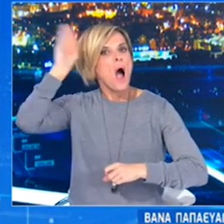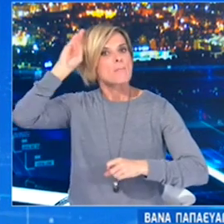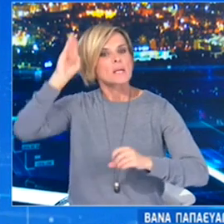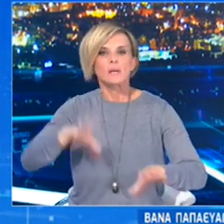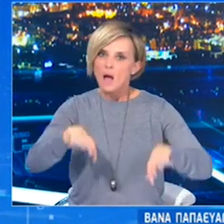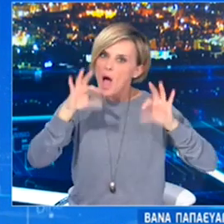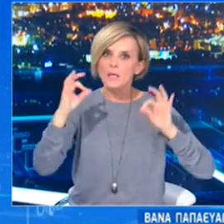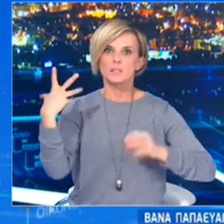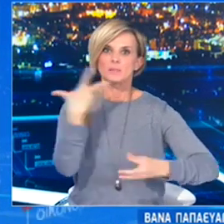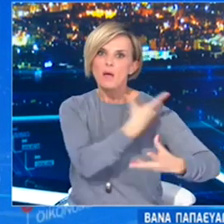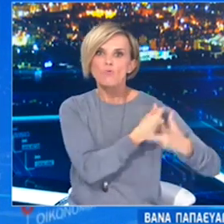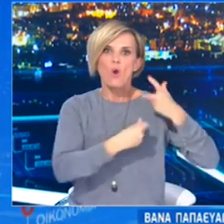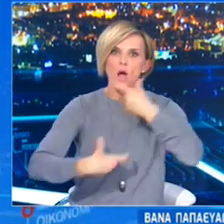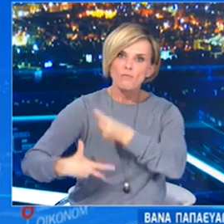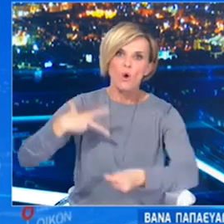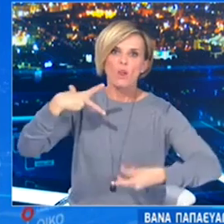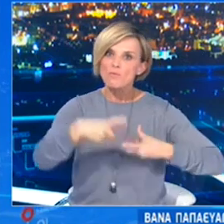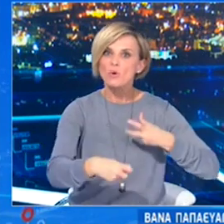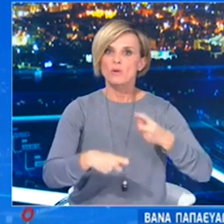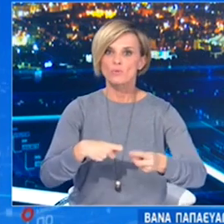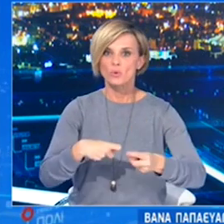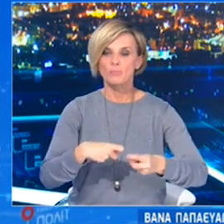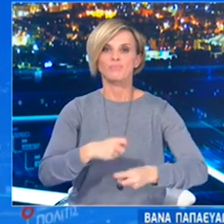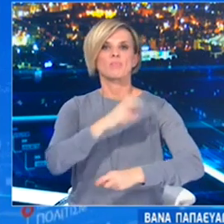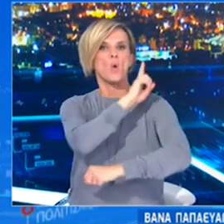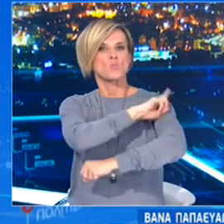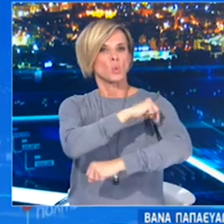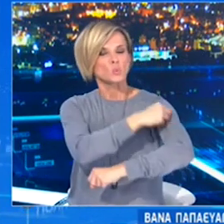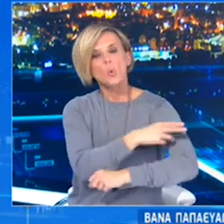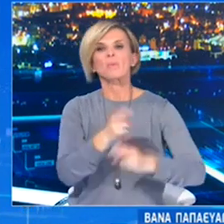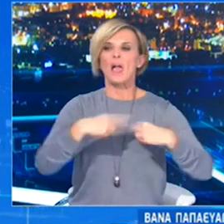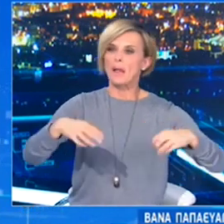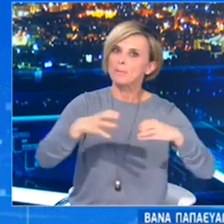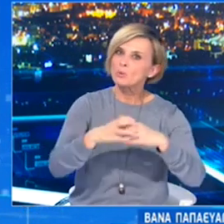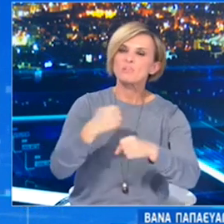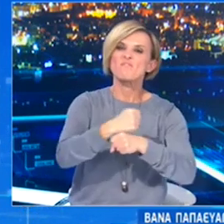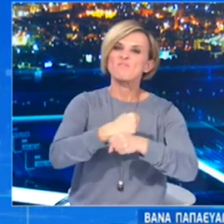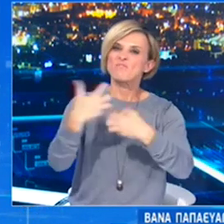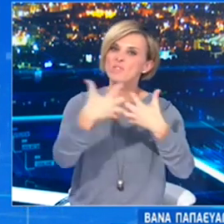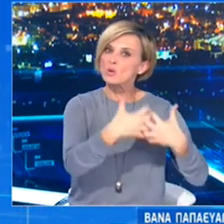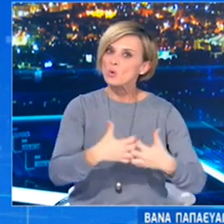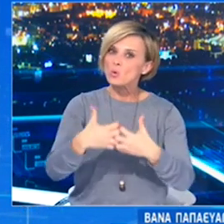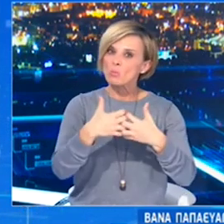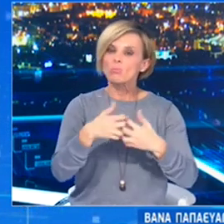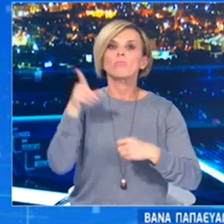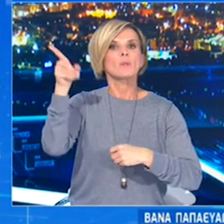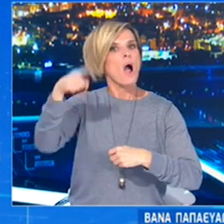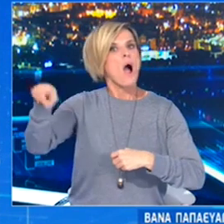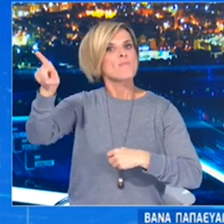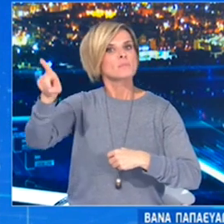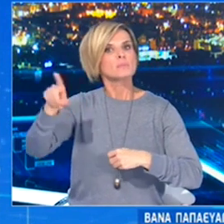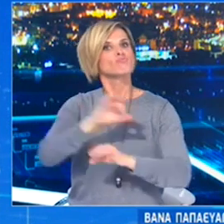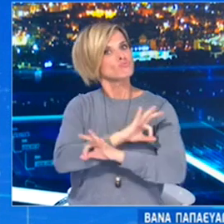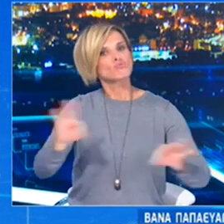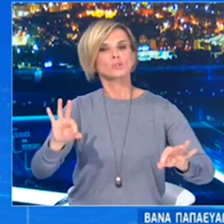Είναι κατανοητό ότι οι υγειονομικές αρχές αυτών των δύο μεγάλων χωρών έχουν βεβαιότητα για την ασφάλεια του